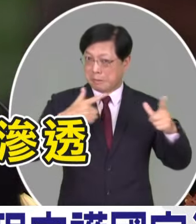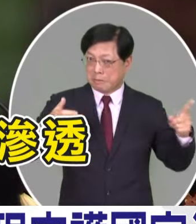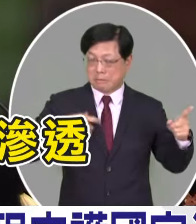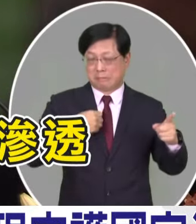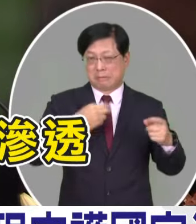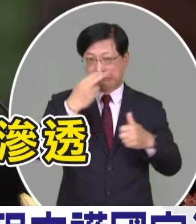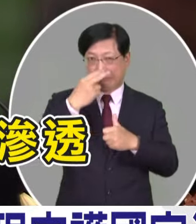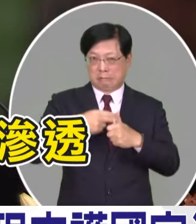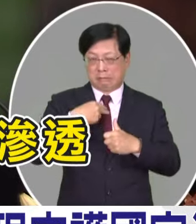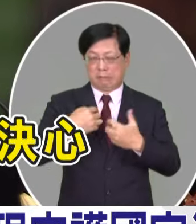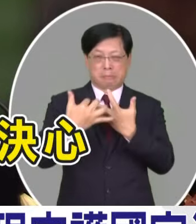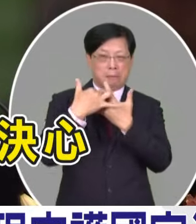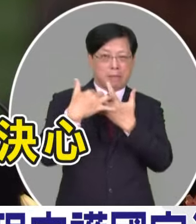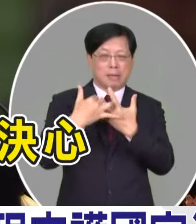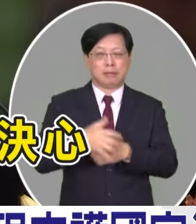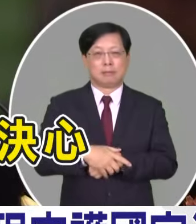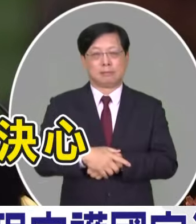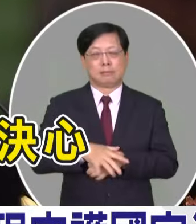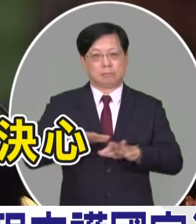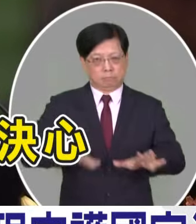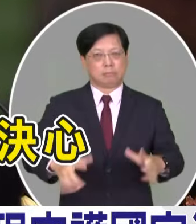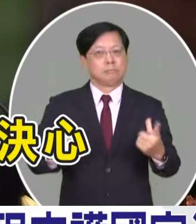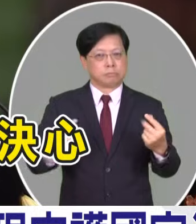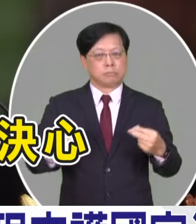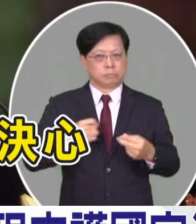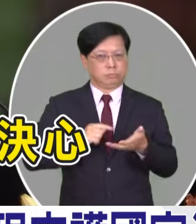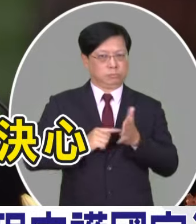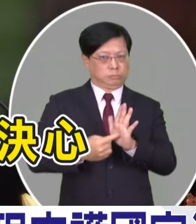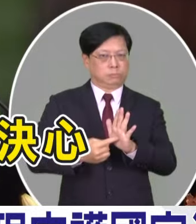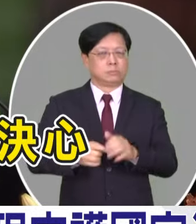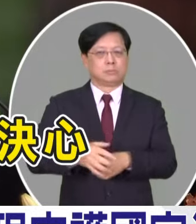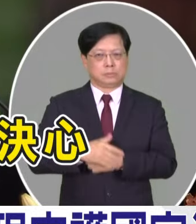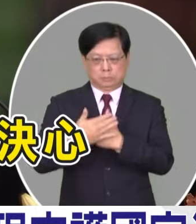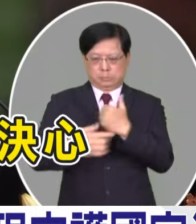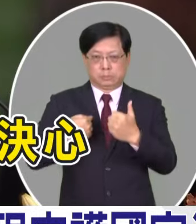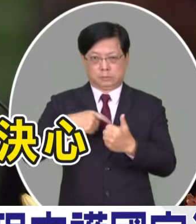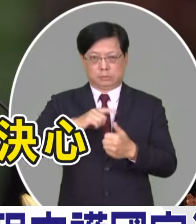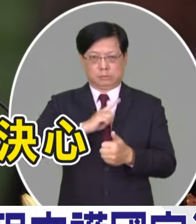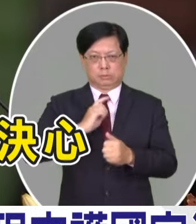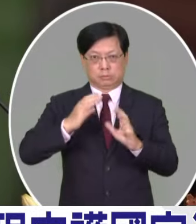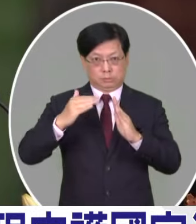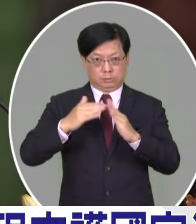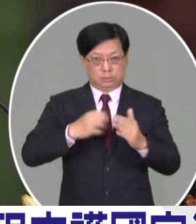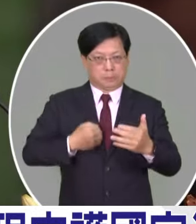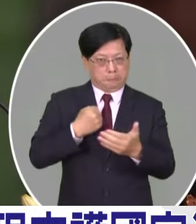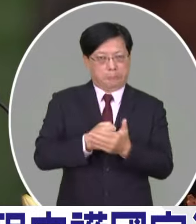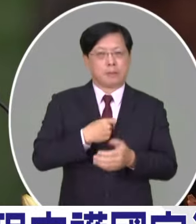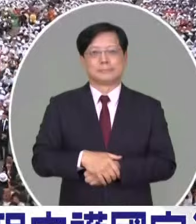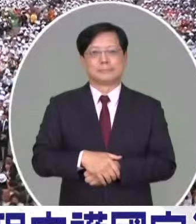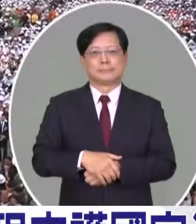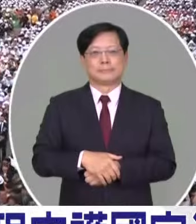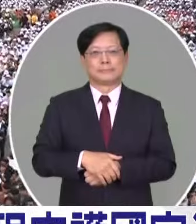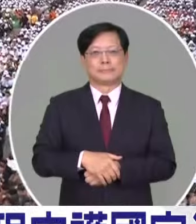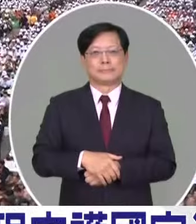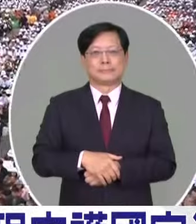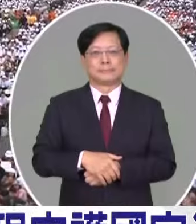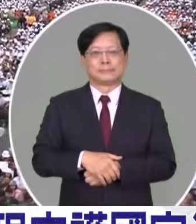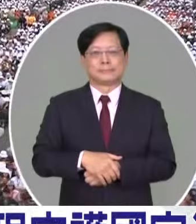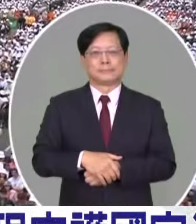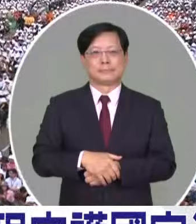渗透，我们必须展现守护国家的决心， 不忘强调要强化国防